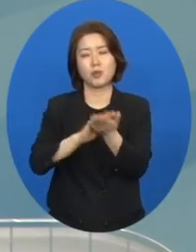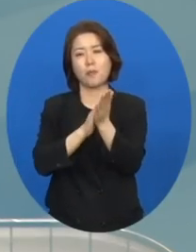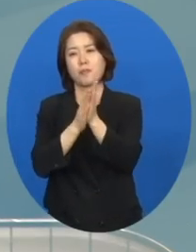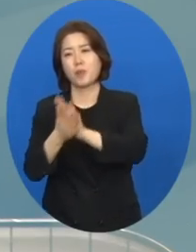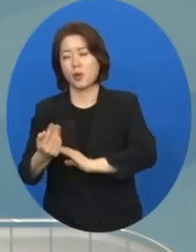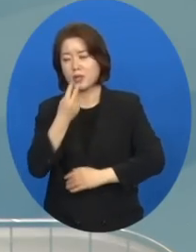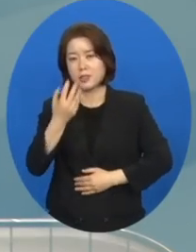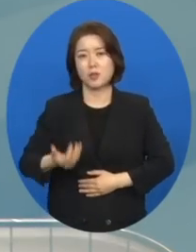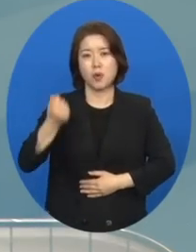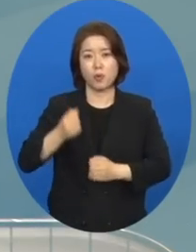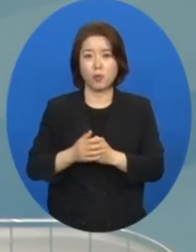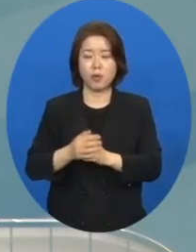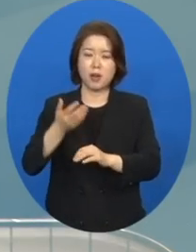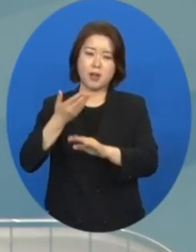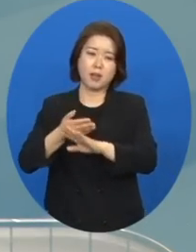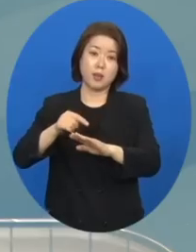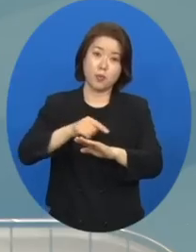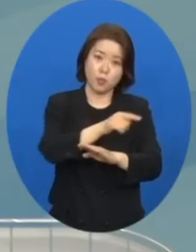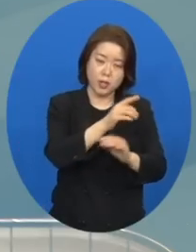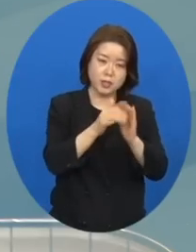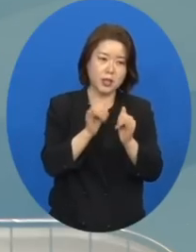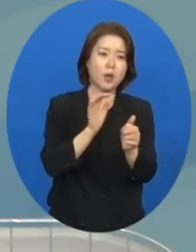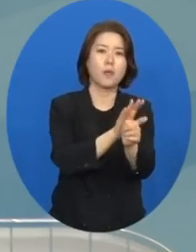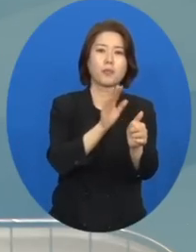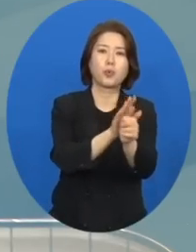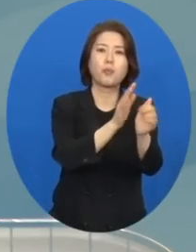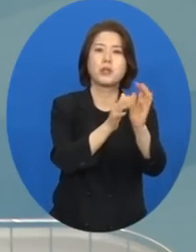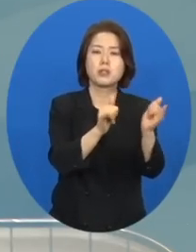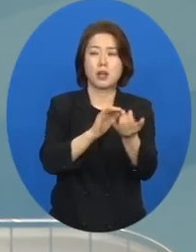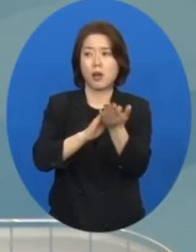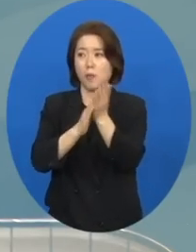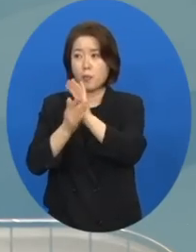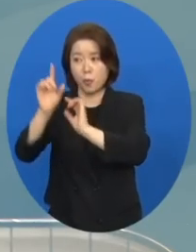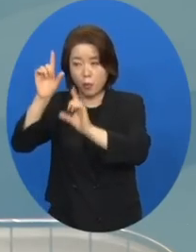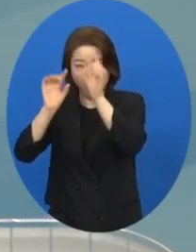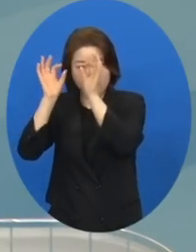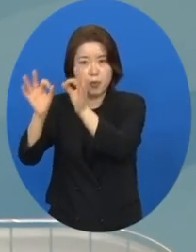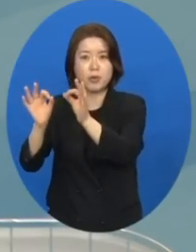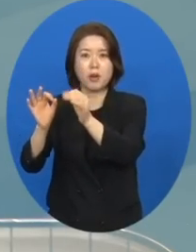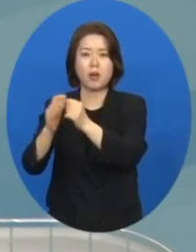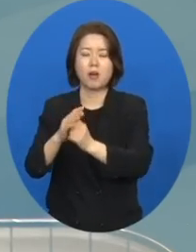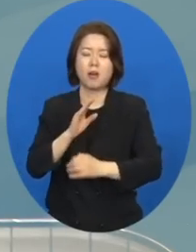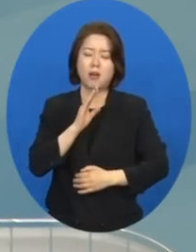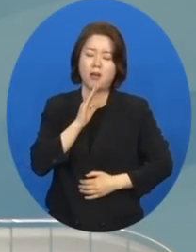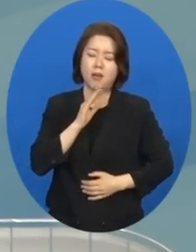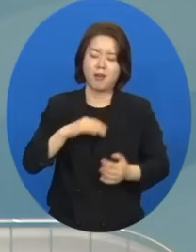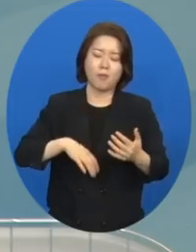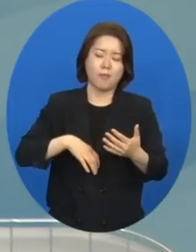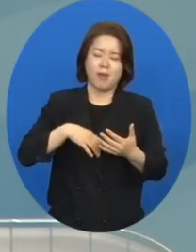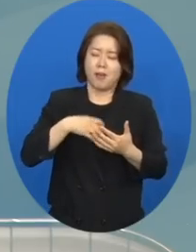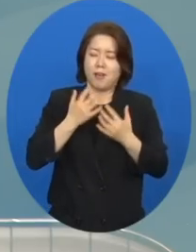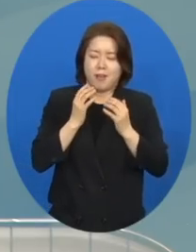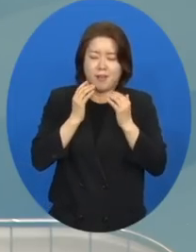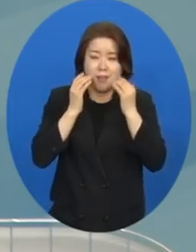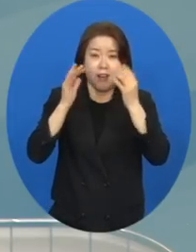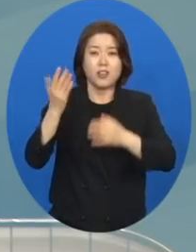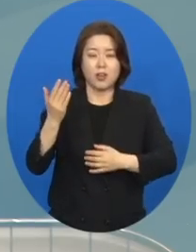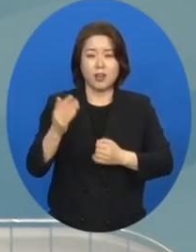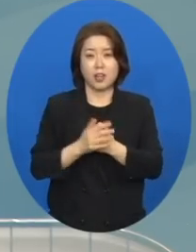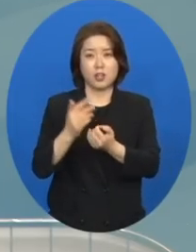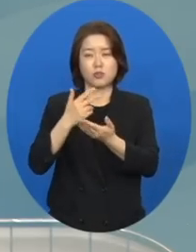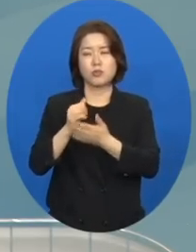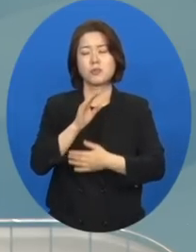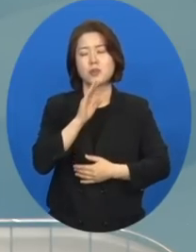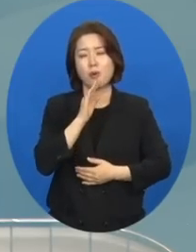이제는 다른 사람들을 돕는 그런 이유들로 변화된 것을 보니까 참으로 마음이 감격스러워 씁니다 주님이 정말 살아